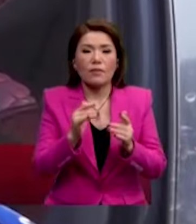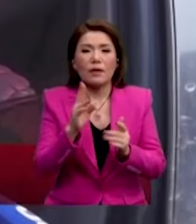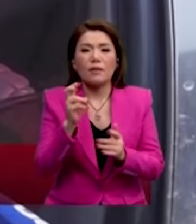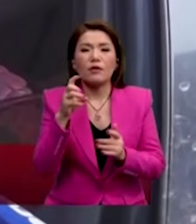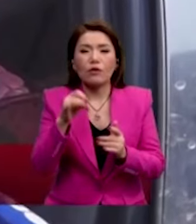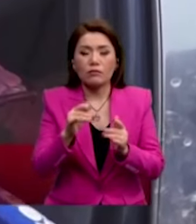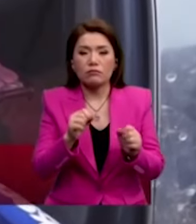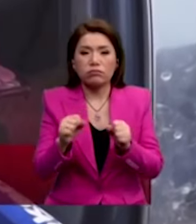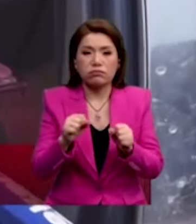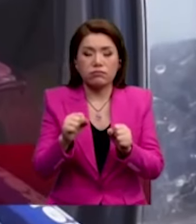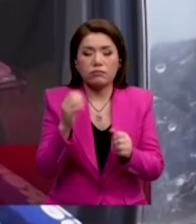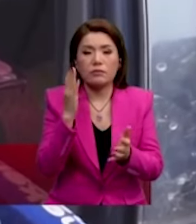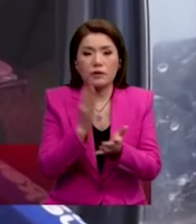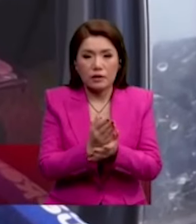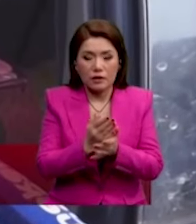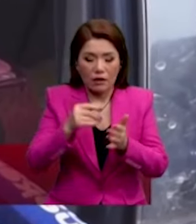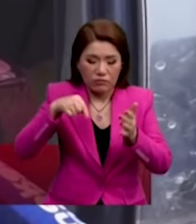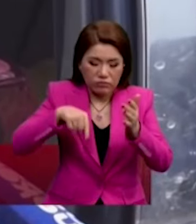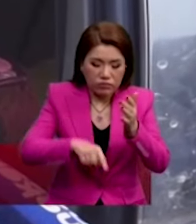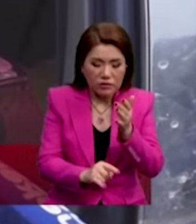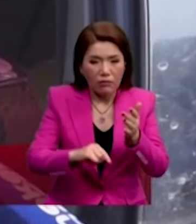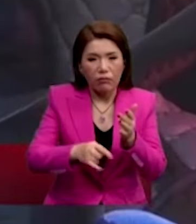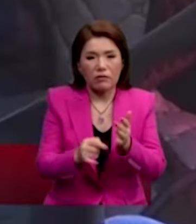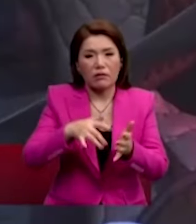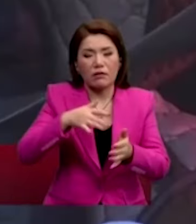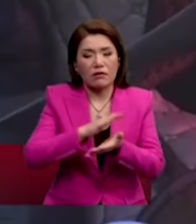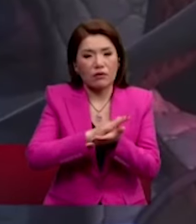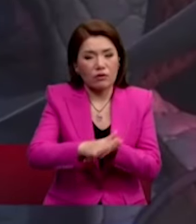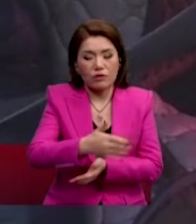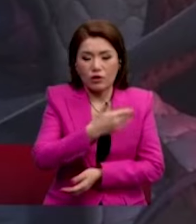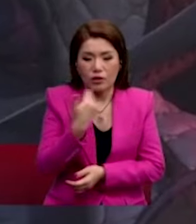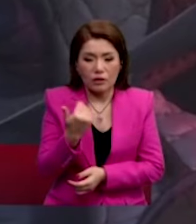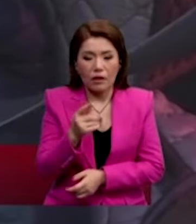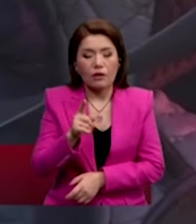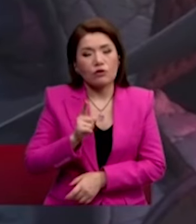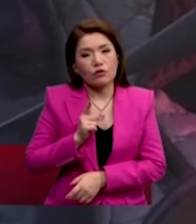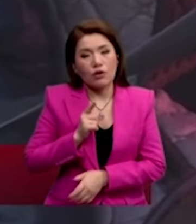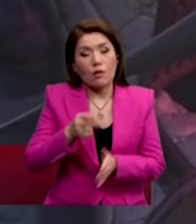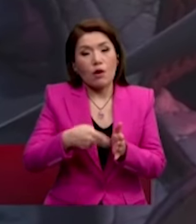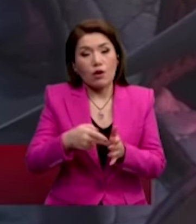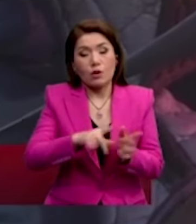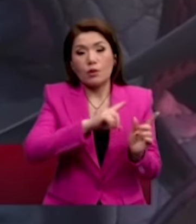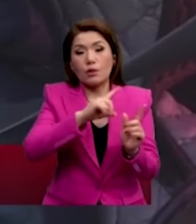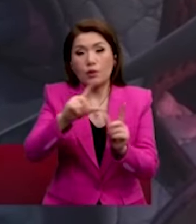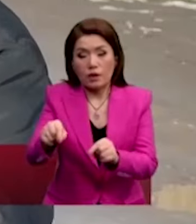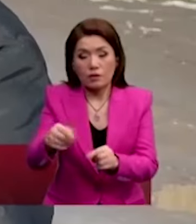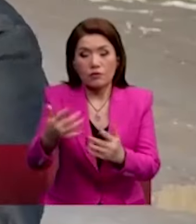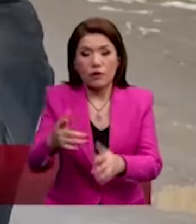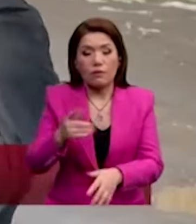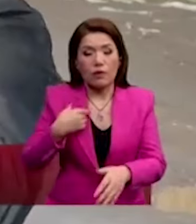дірілдейді. Үшіншіден астын бәрі қазылып кеткен, оны ешкім жөндемейді. Кейбір кезде мен күтіп тұрам пойыздың өтіп кеткенін.